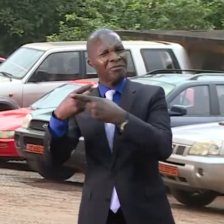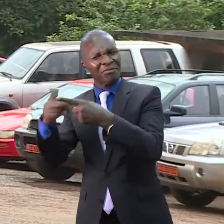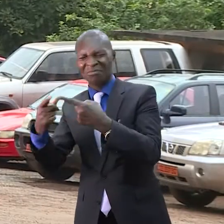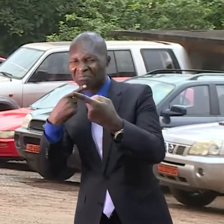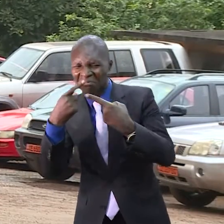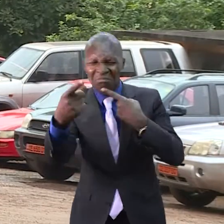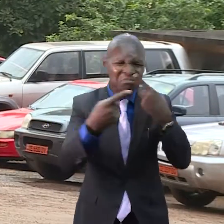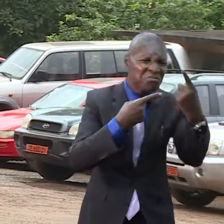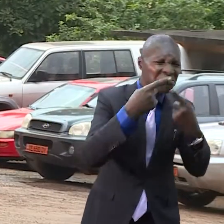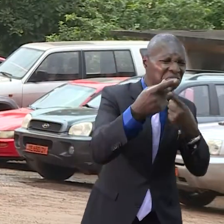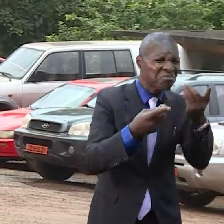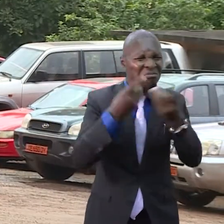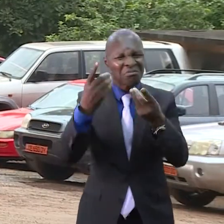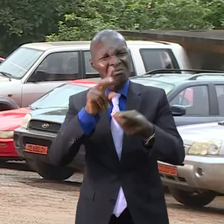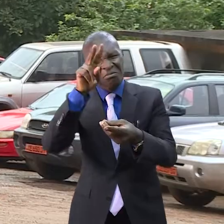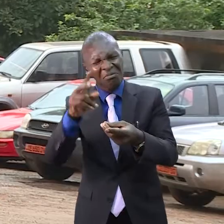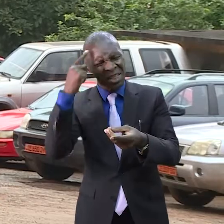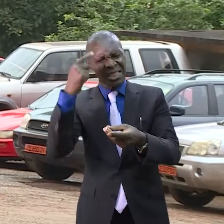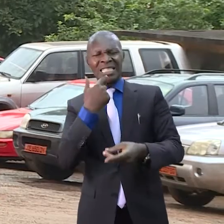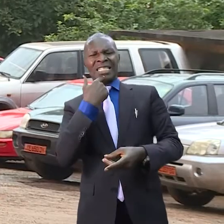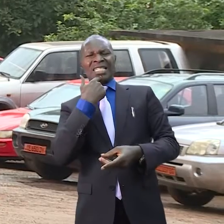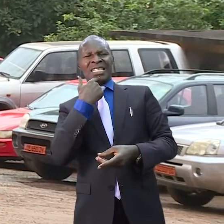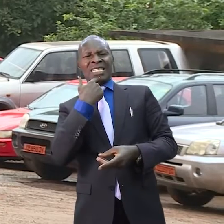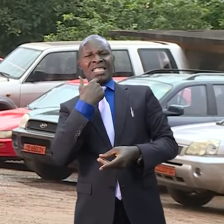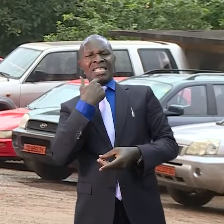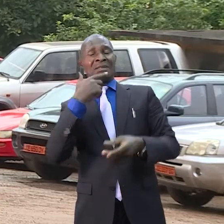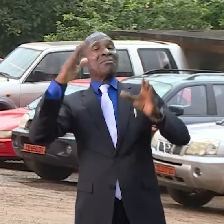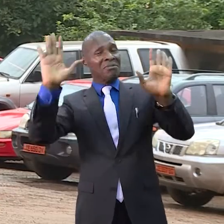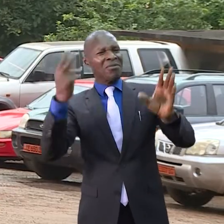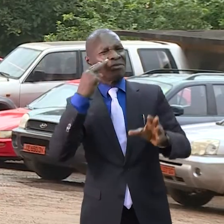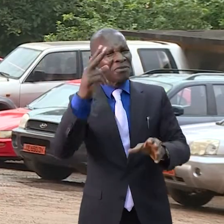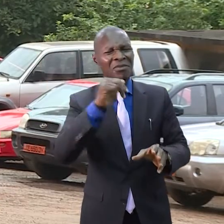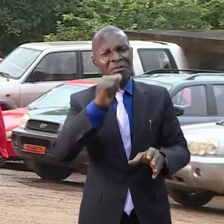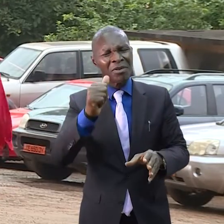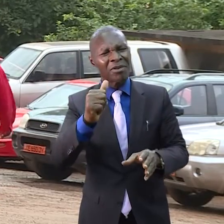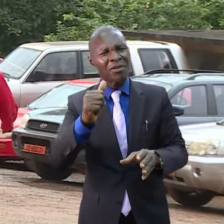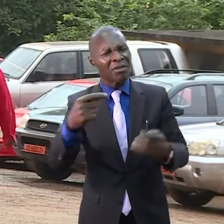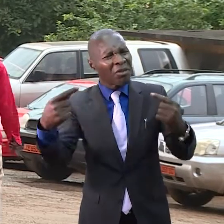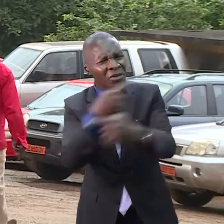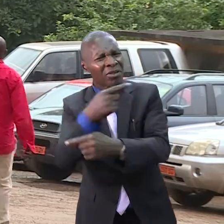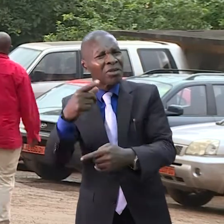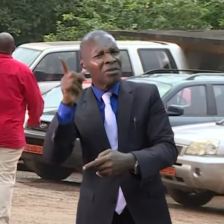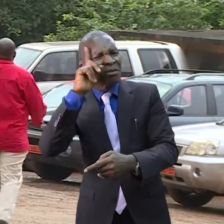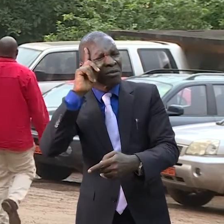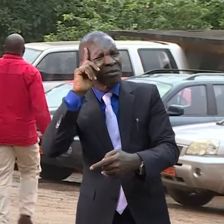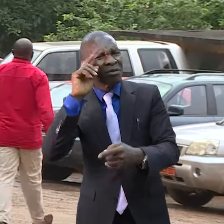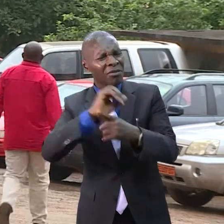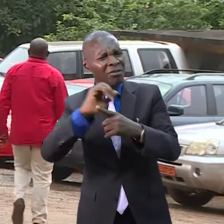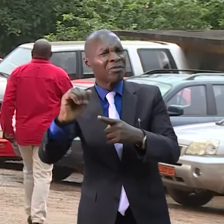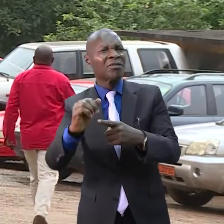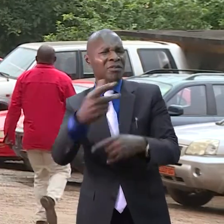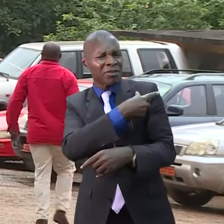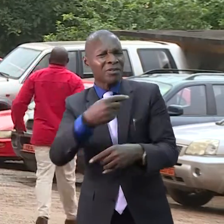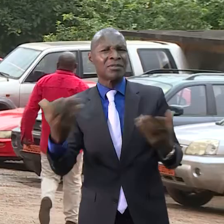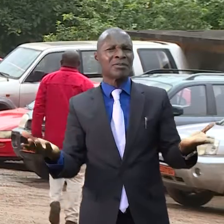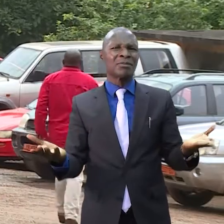Vu les multiples polémiques autour de la fiabilité du vaccin, je reste un peu réticent. Mais vu qu'il n'y a pas d'effet secondaire, pourquoi